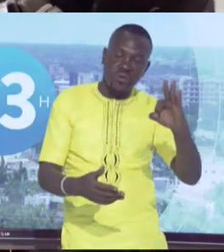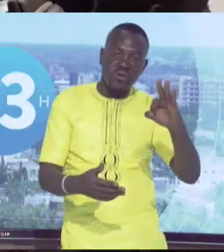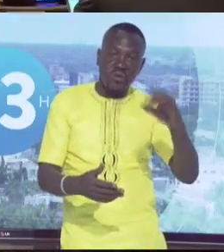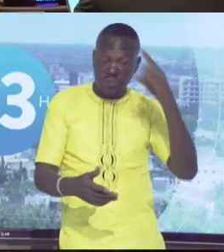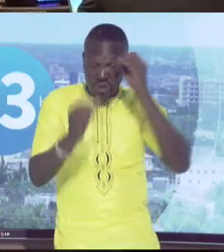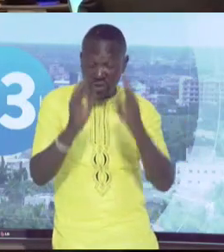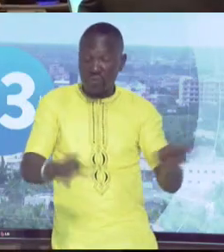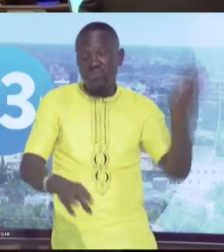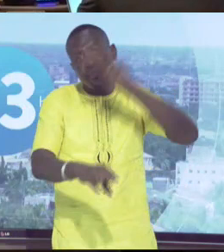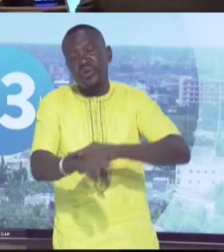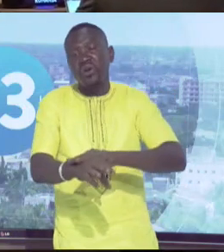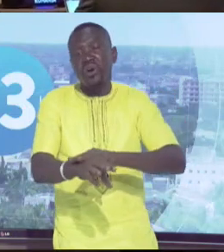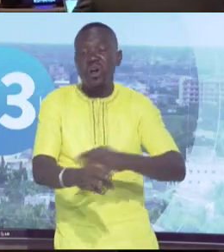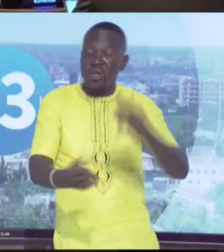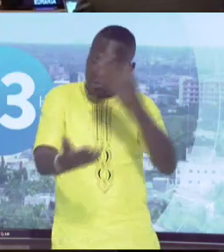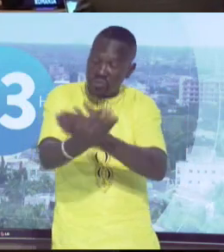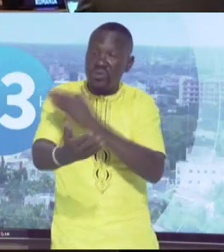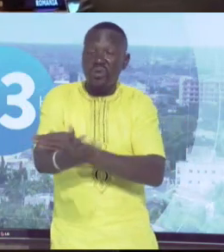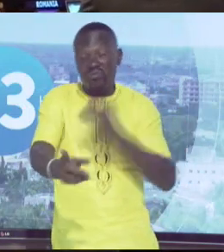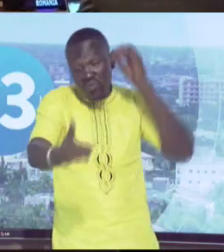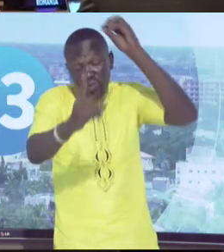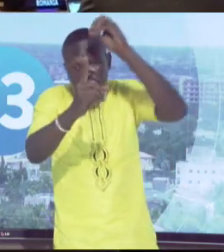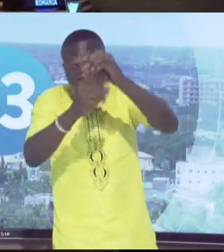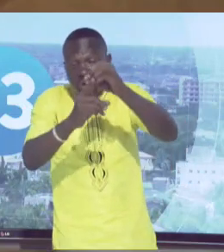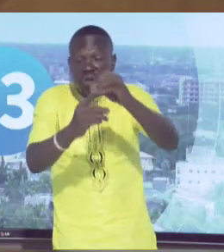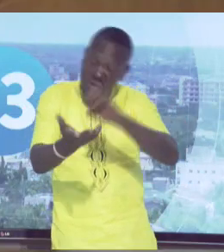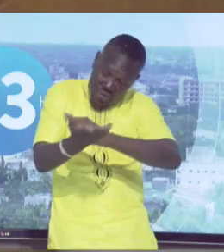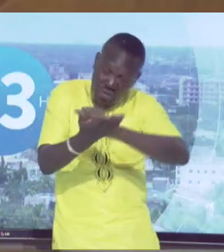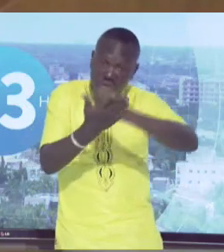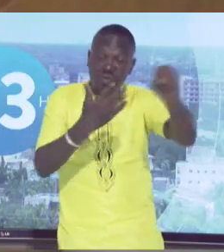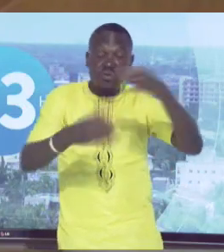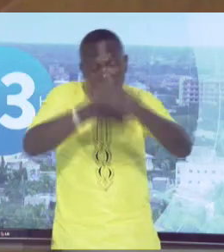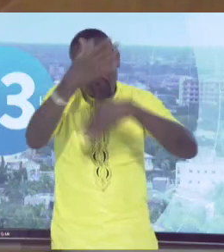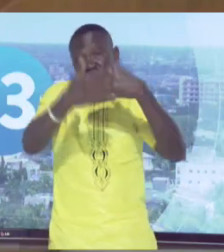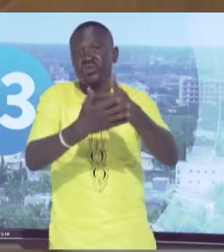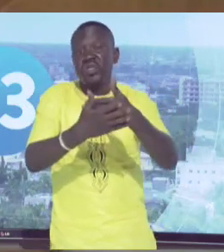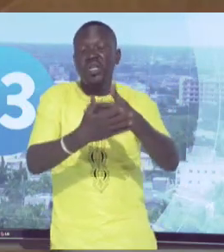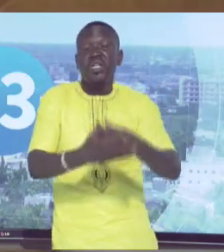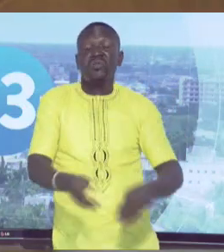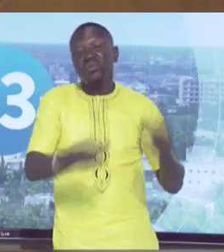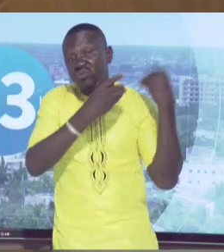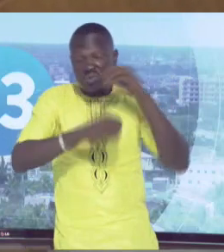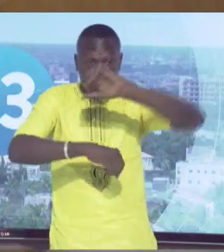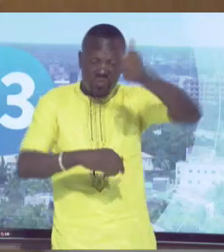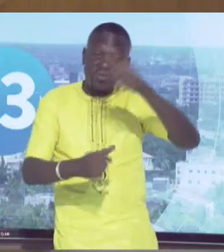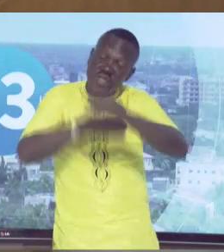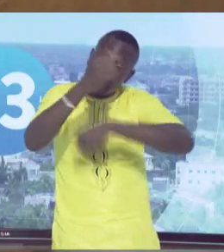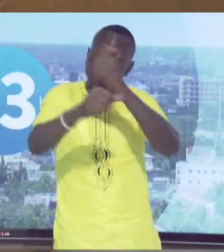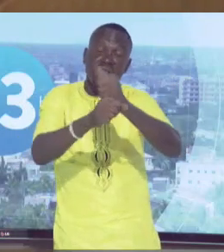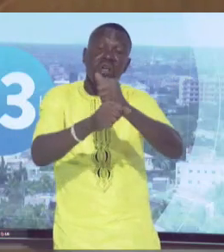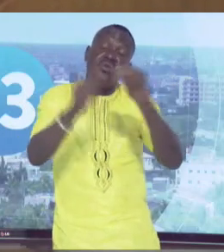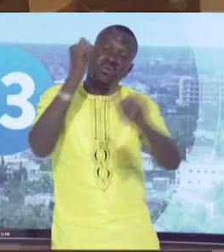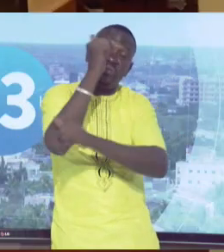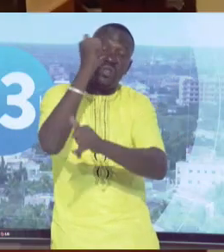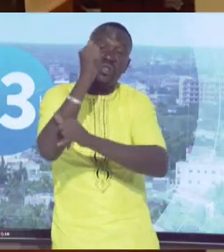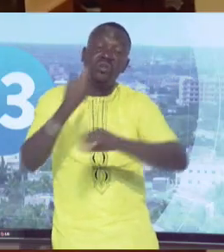dans la mise en œuvre des réformes pour l'atteinte des objectifs de la couverture sanitaire universelle. Depuis une décennie, le pays alloue environ